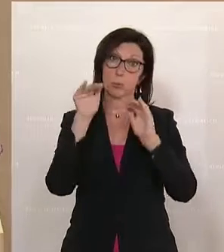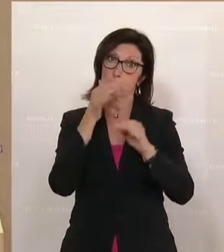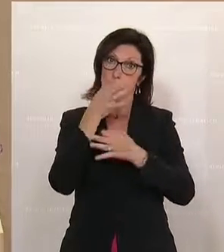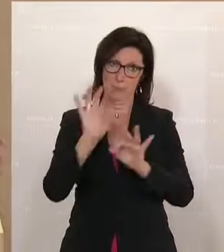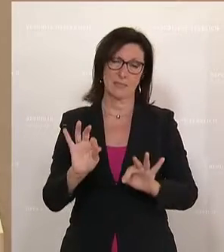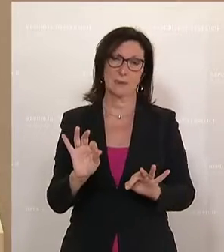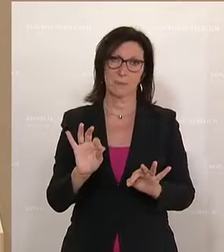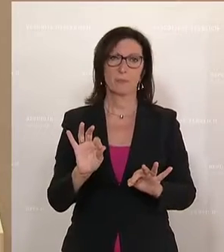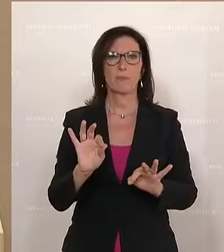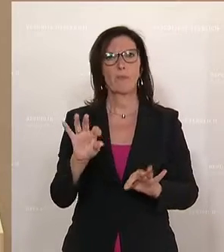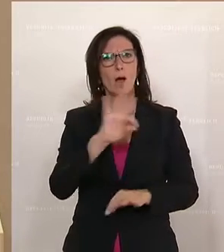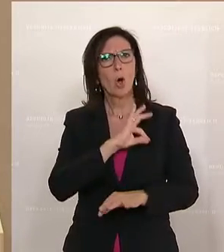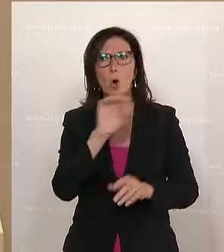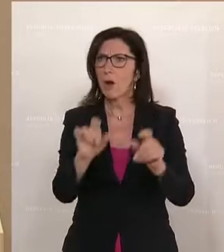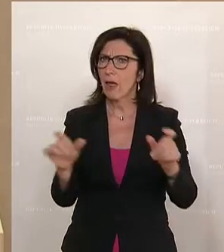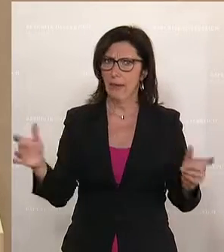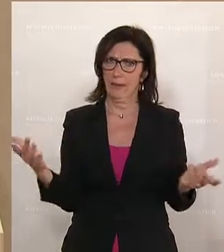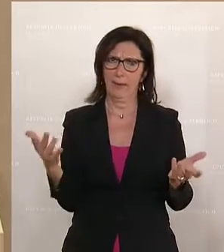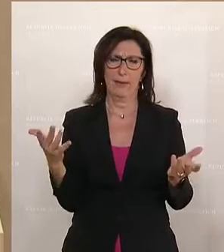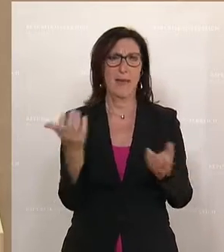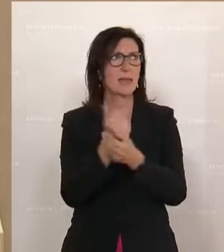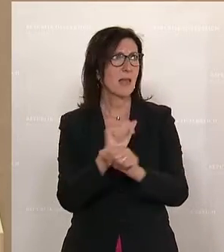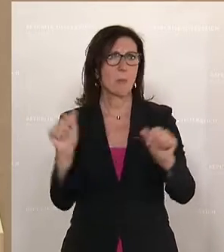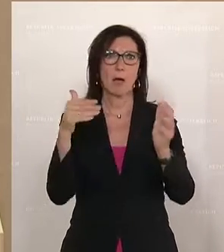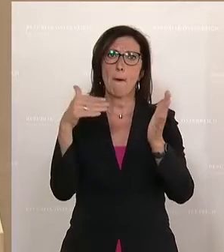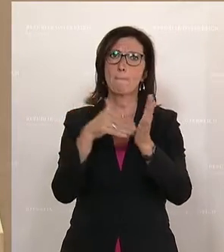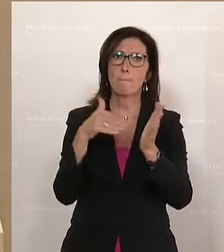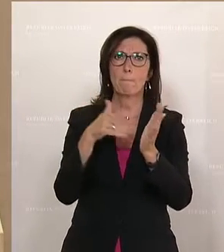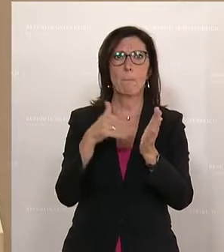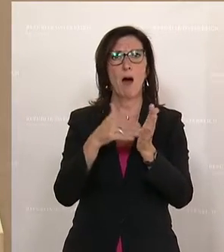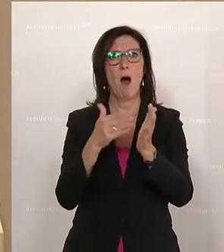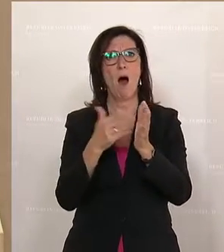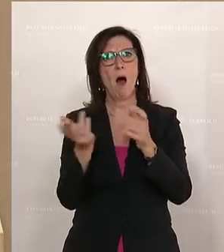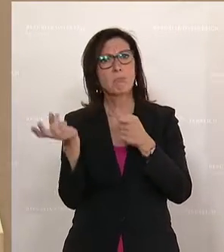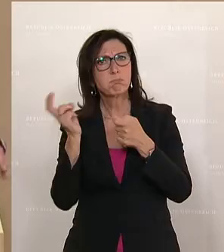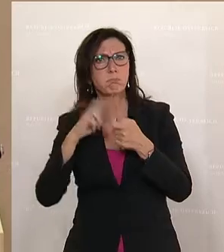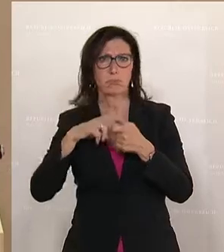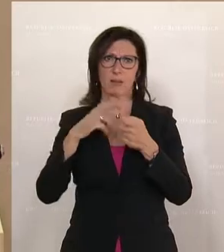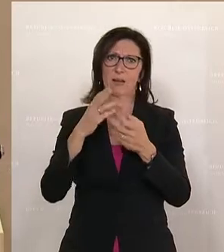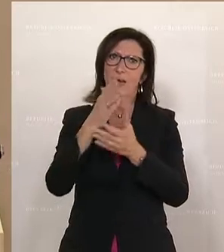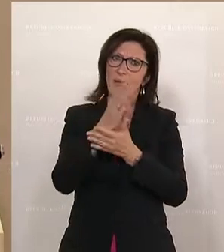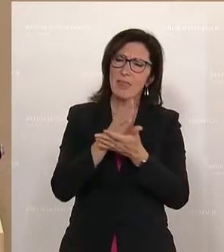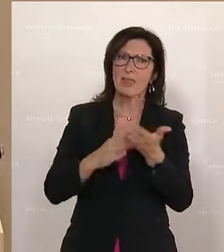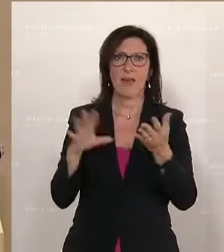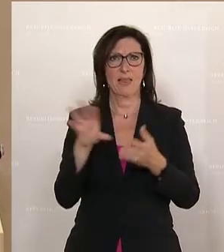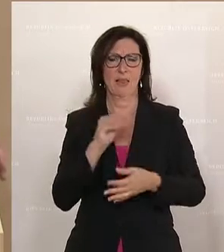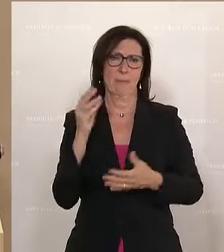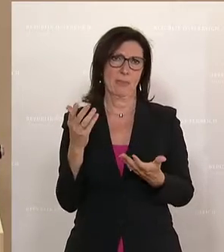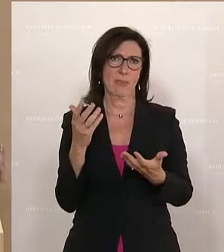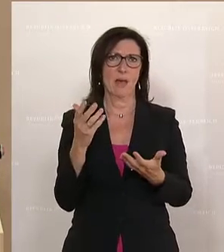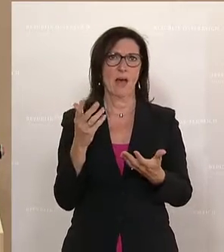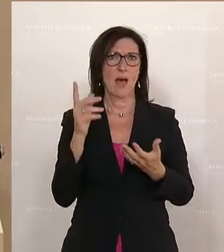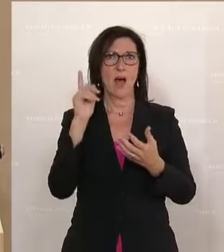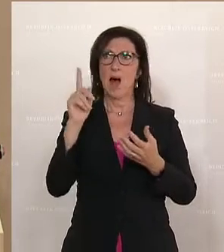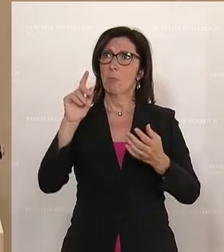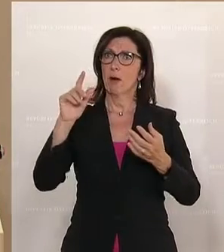Kollegen, Demokratie lebt von Beteiligung und Teilhabe. Was bleibt aber von der Demokratie, wenn sich immer